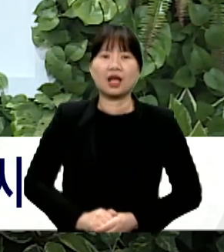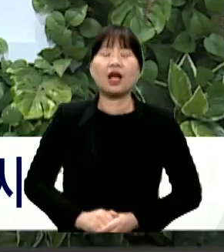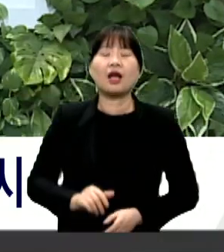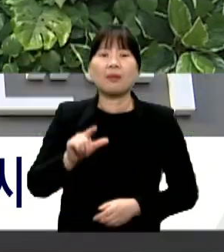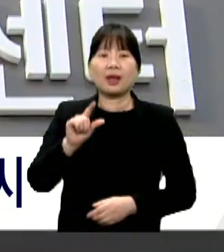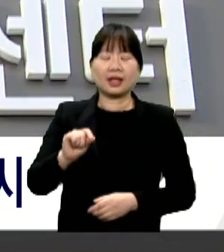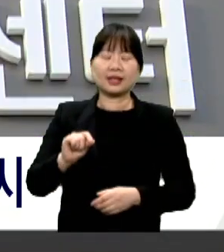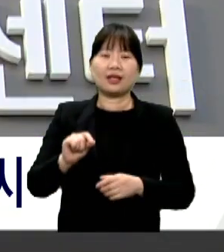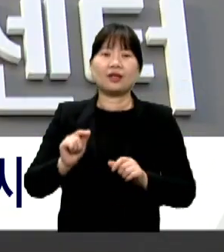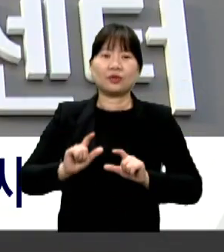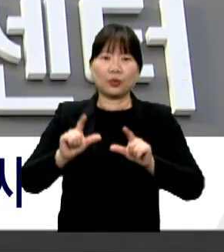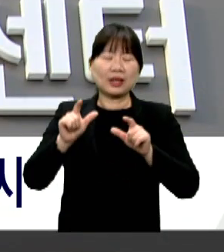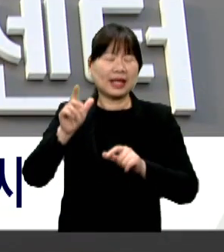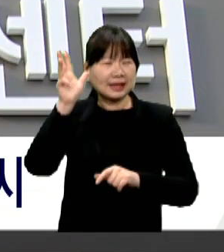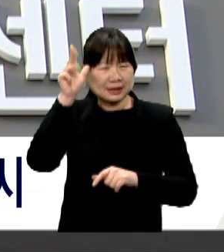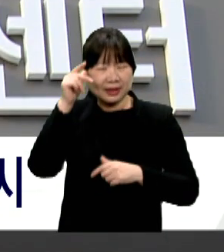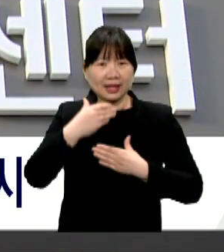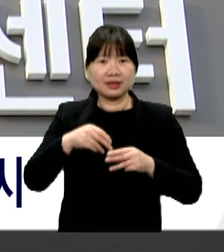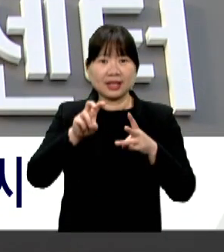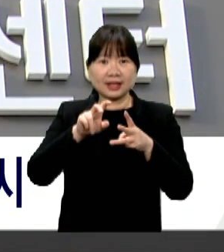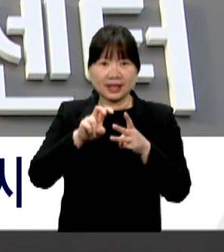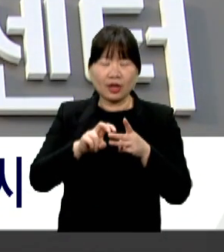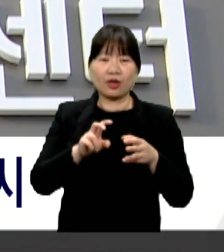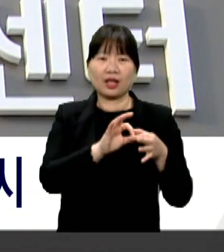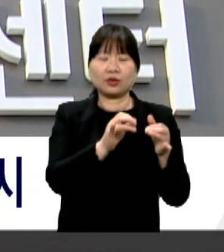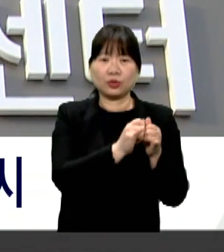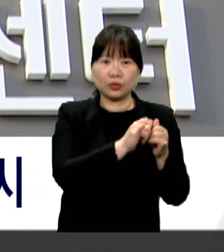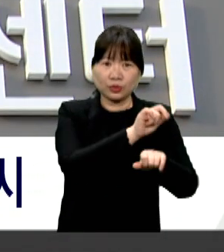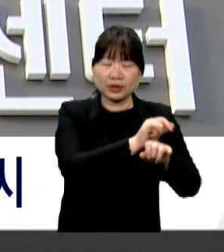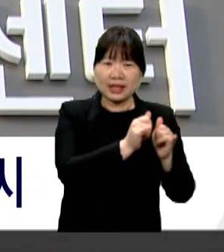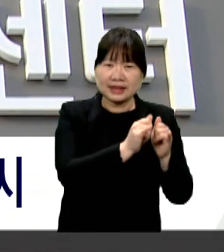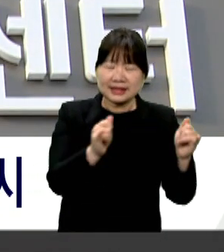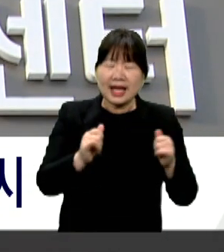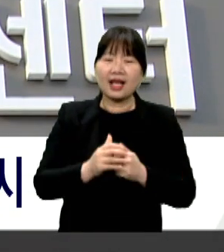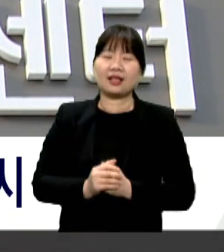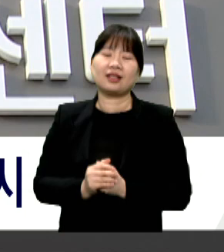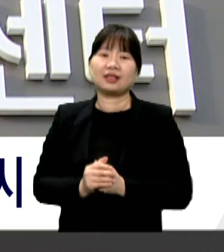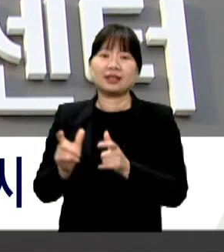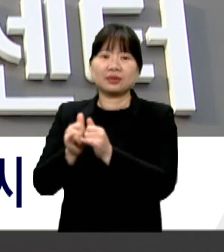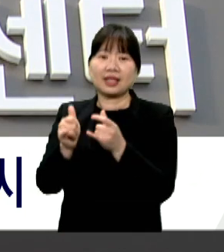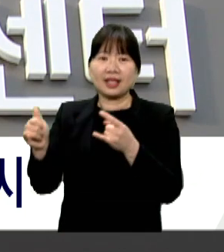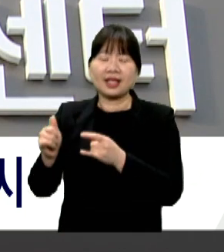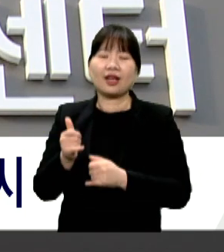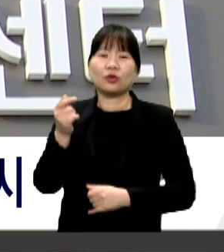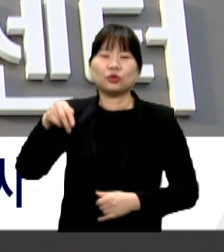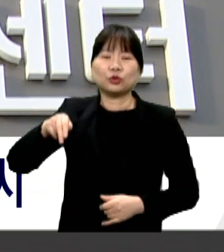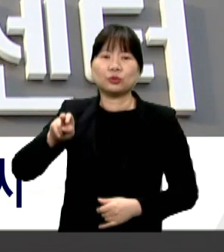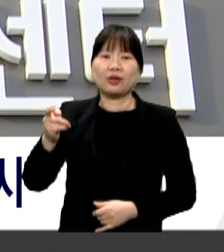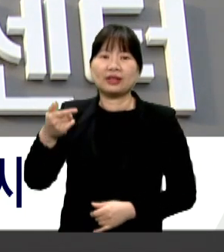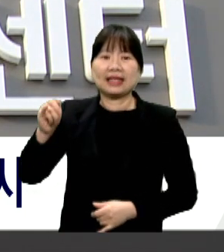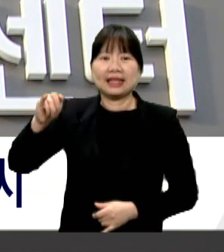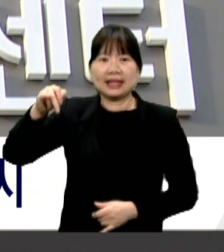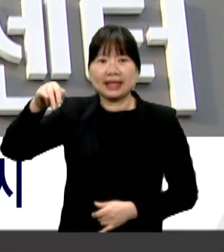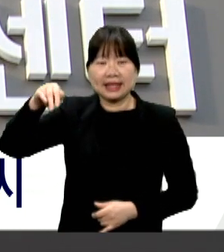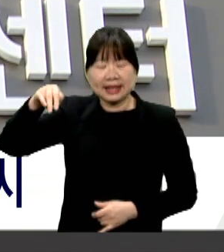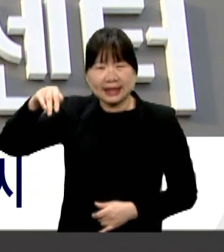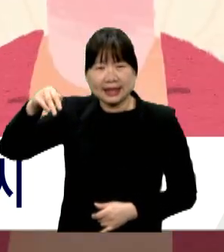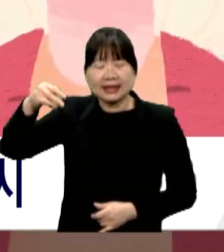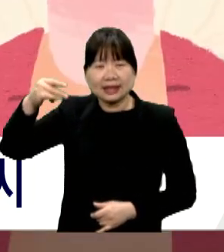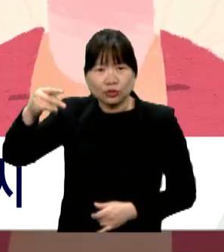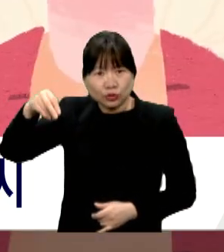우리 시 만안 동안치매안심센터에서는 관련 종사자 및 시민을 대상으로 휴머니튜드 케어 교육을 실시하고